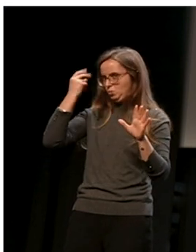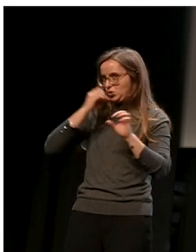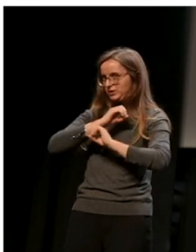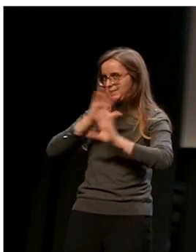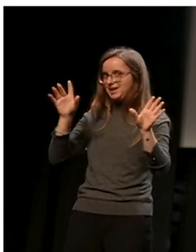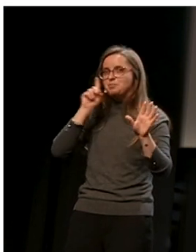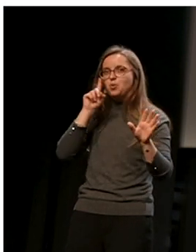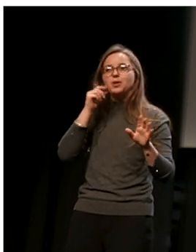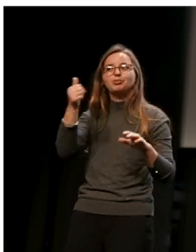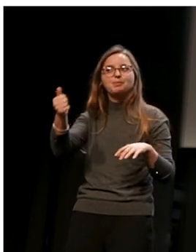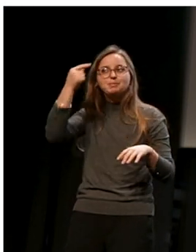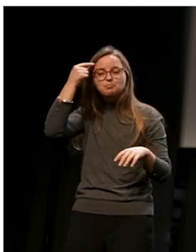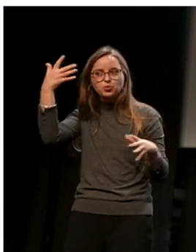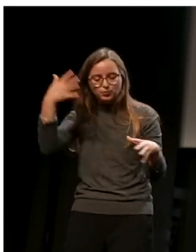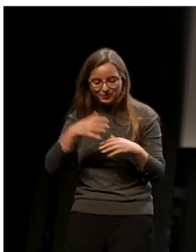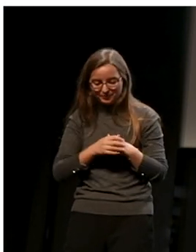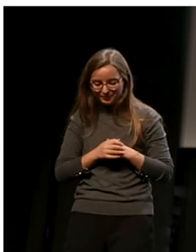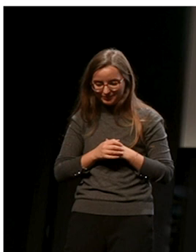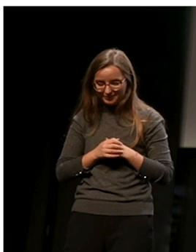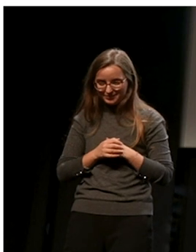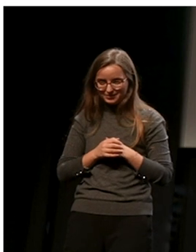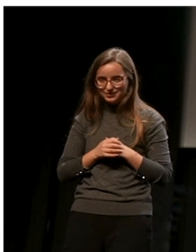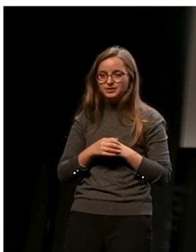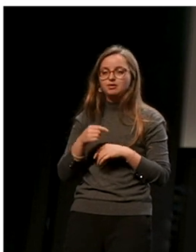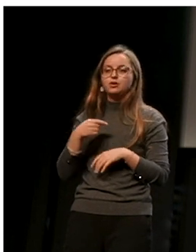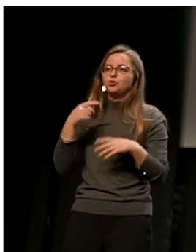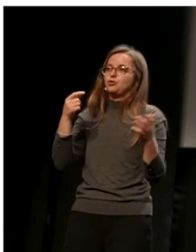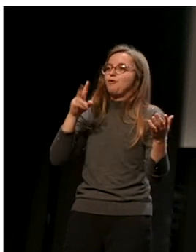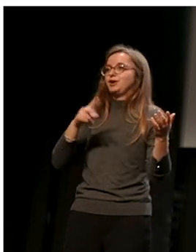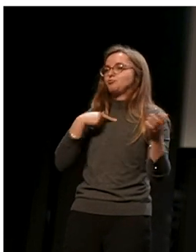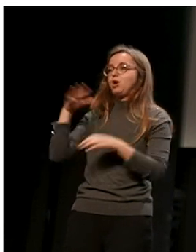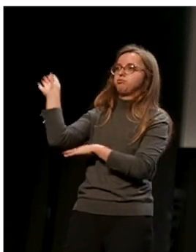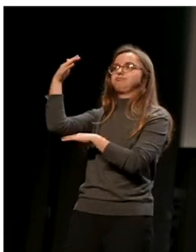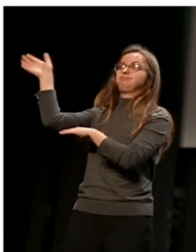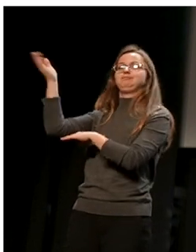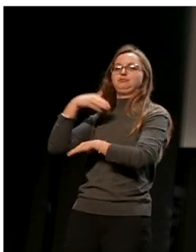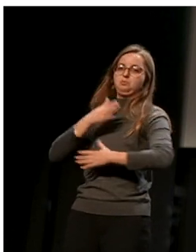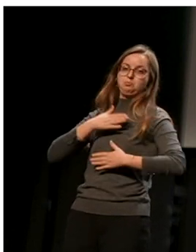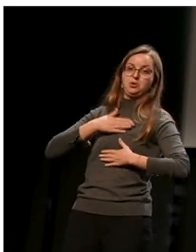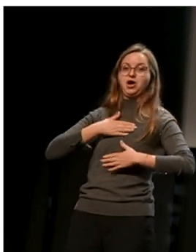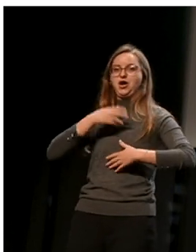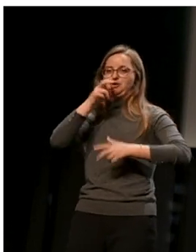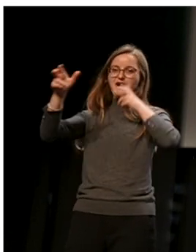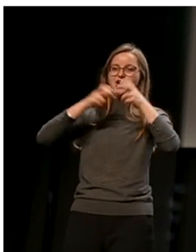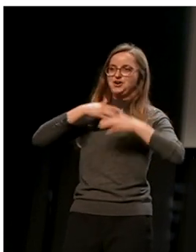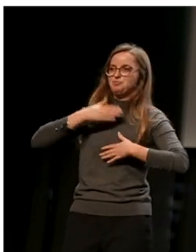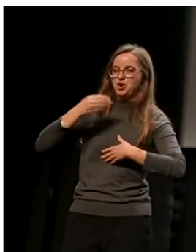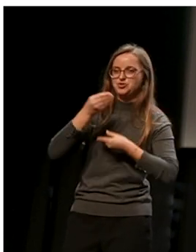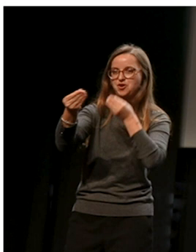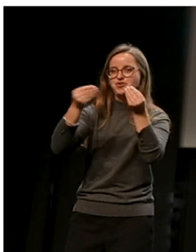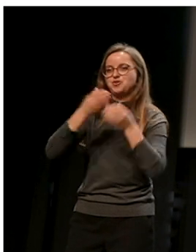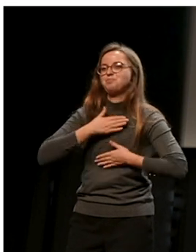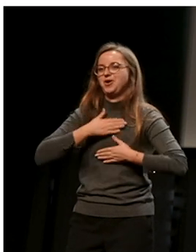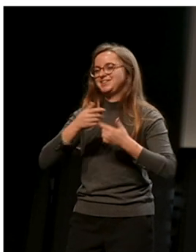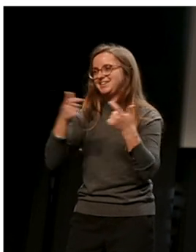que tu as l'air de penser, c'est que derrière mon drapeau d'agiter la peur, etc., et de faire peur, un peu comme on pourrait faire peur pour plein d'autres